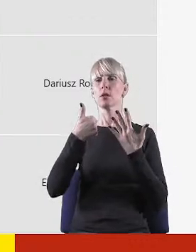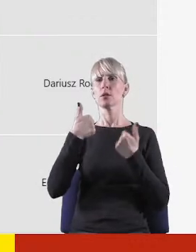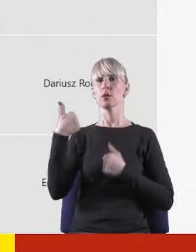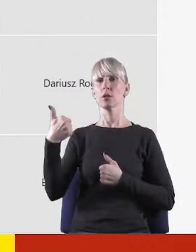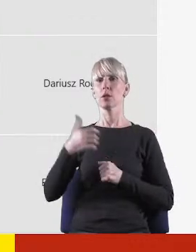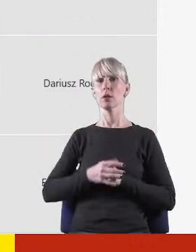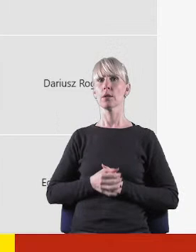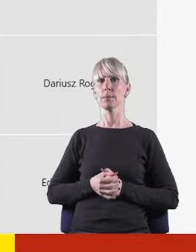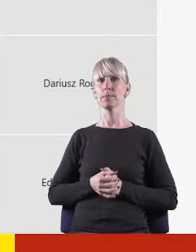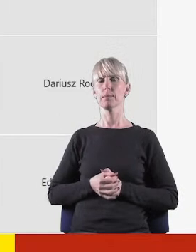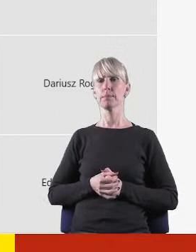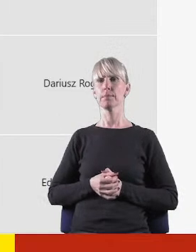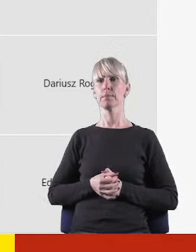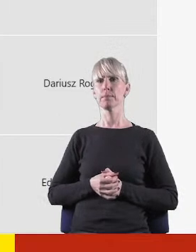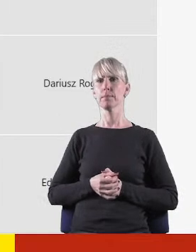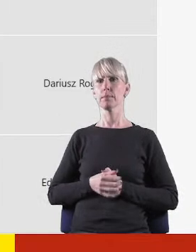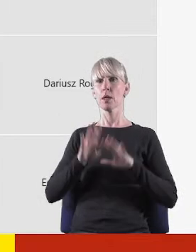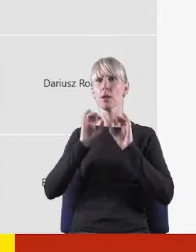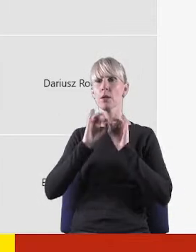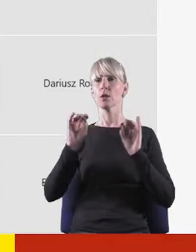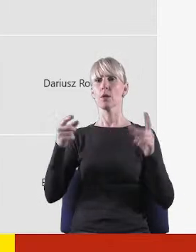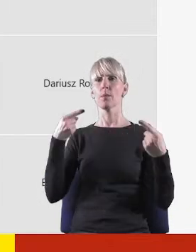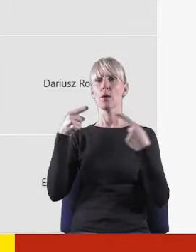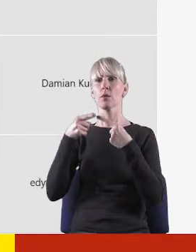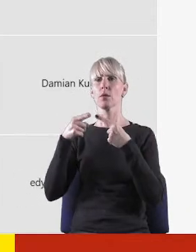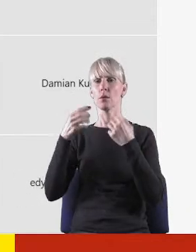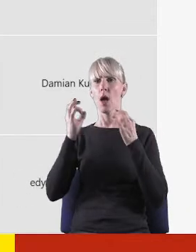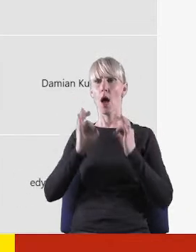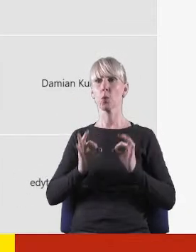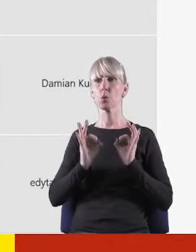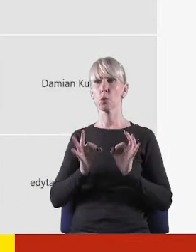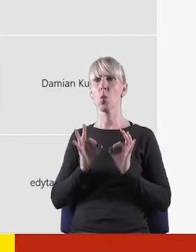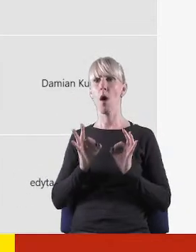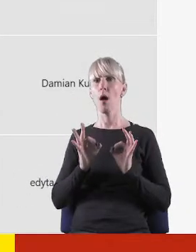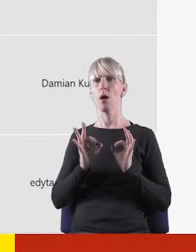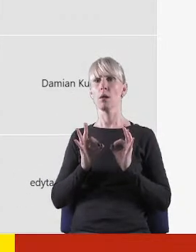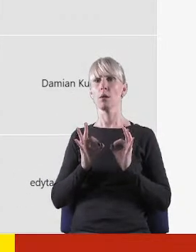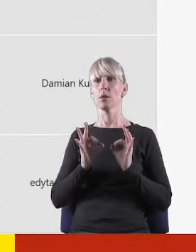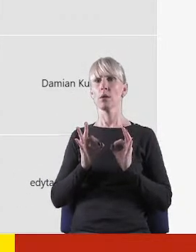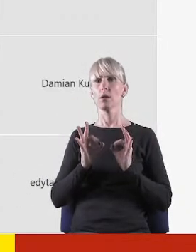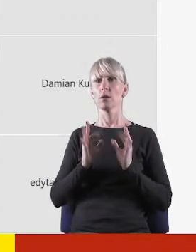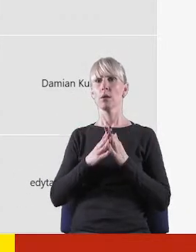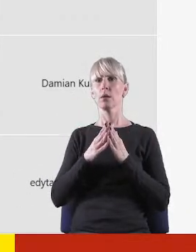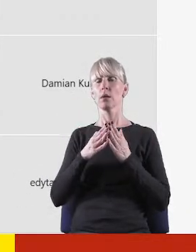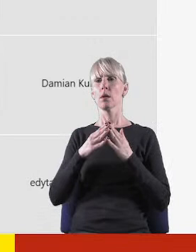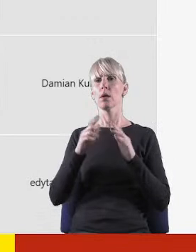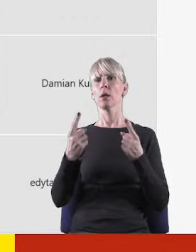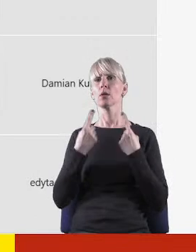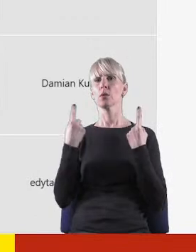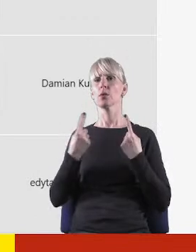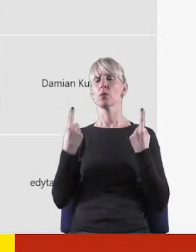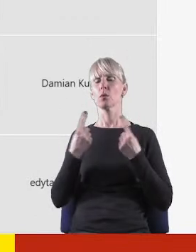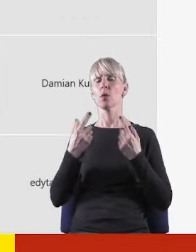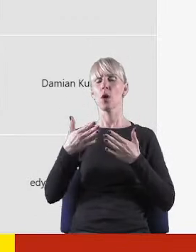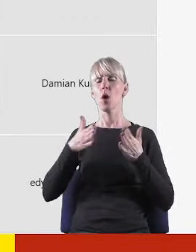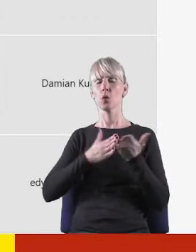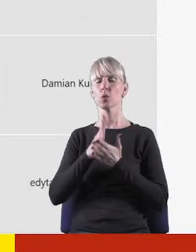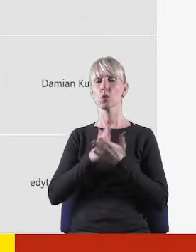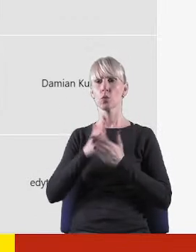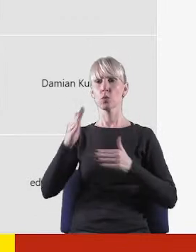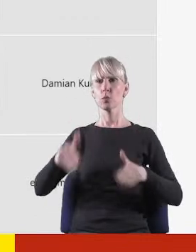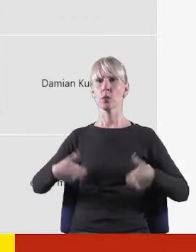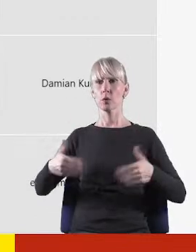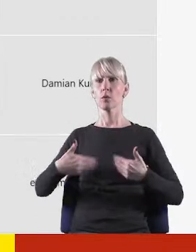jest informacji dotyczącej aktualnej sytuacji o stanie służby ochrony zdrowia w związku z